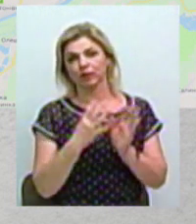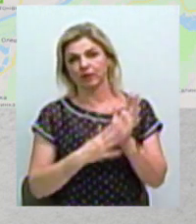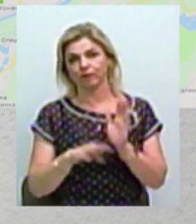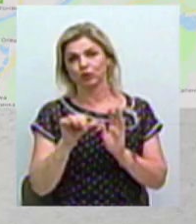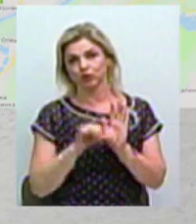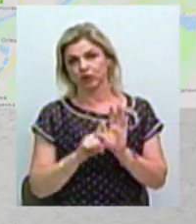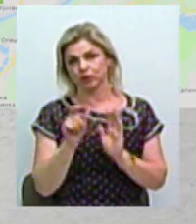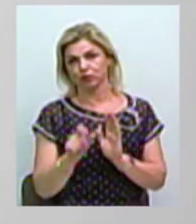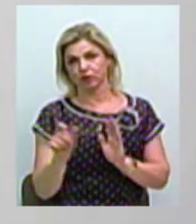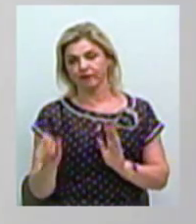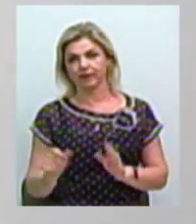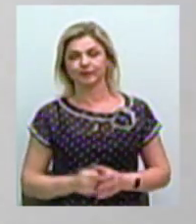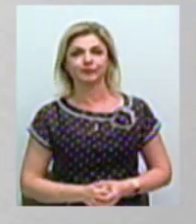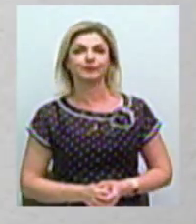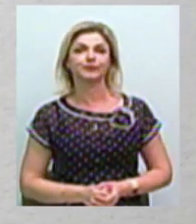596 чоловік.